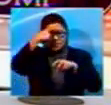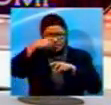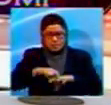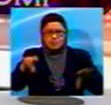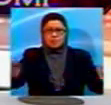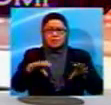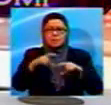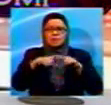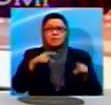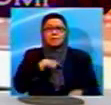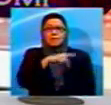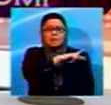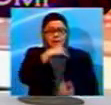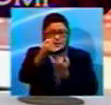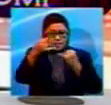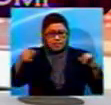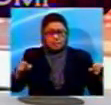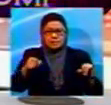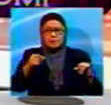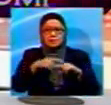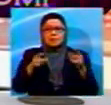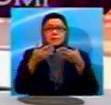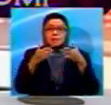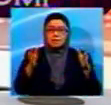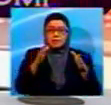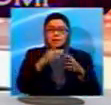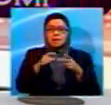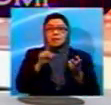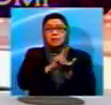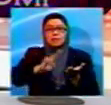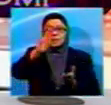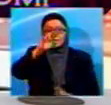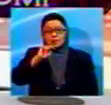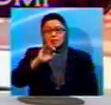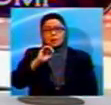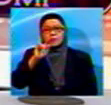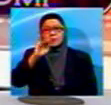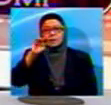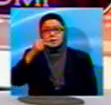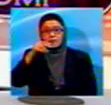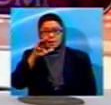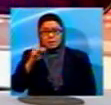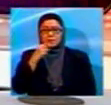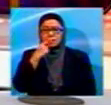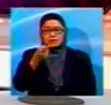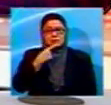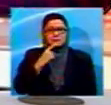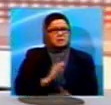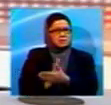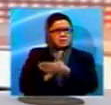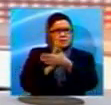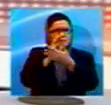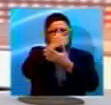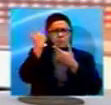nottingam Malaysia Luan teng berkata jangkaan tiada kenaikan kadar tol adalah meragukan kerana kos mengur lebuh Raya